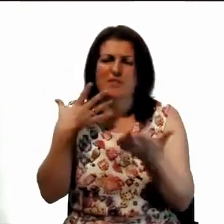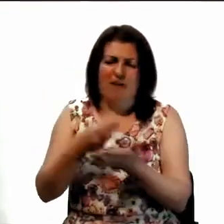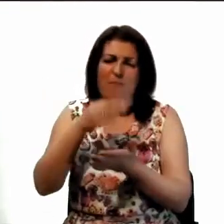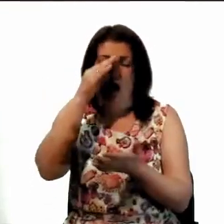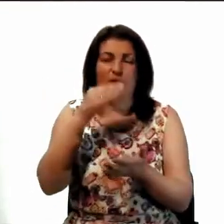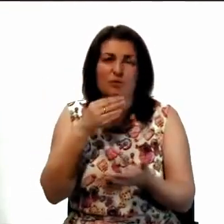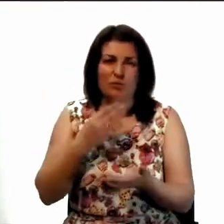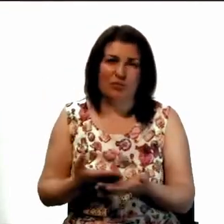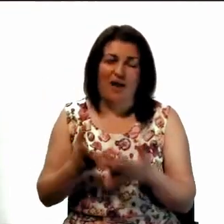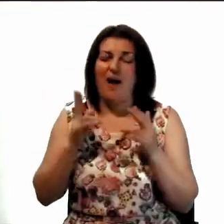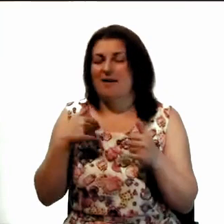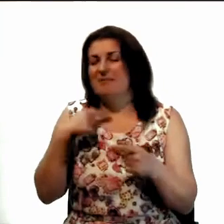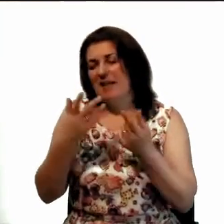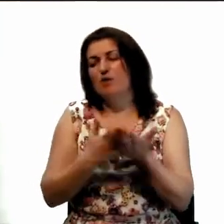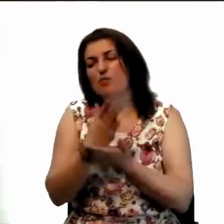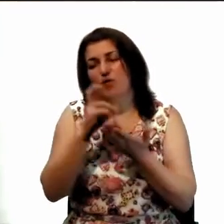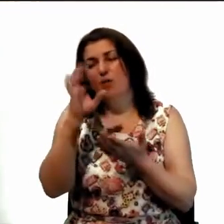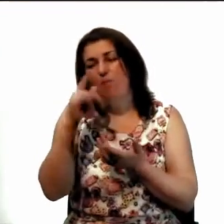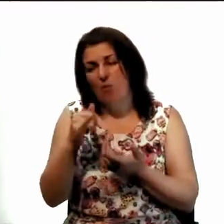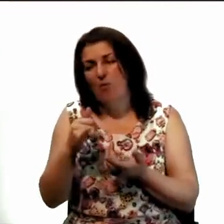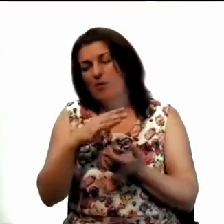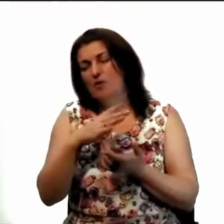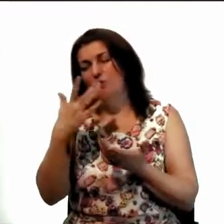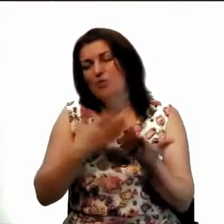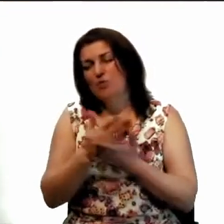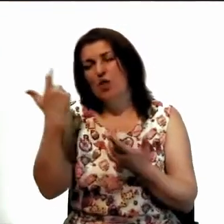отцу, да? Ну, как мы скажем, служил Богу, да? Служил Господу.